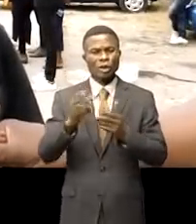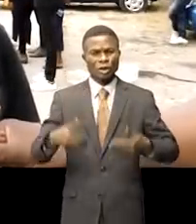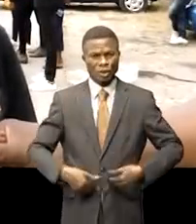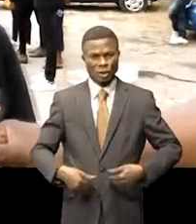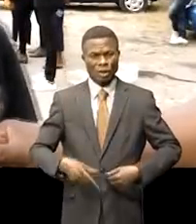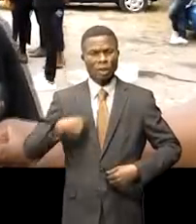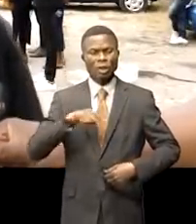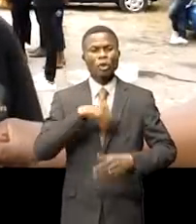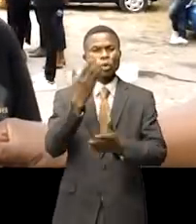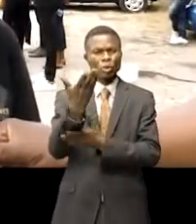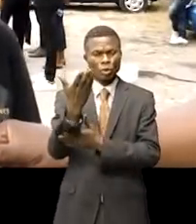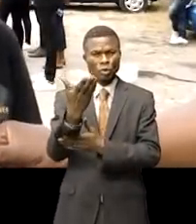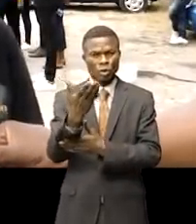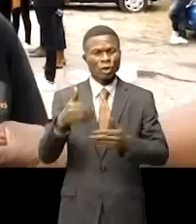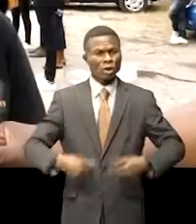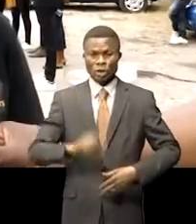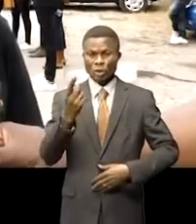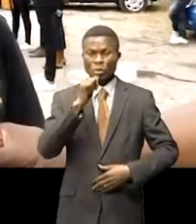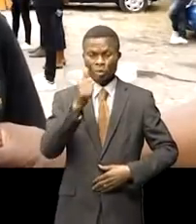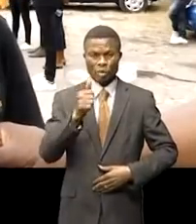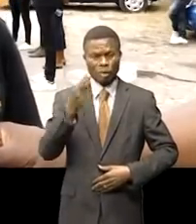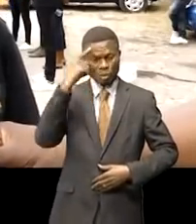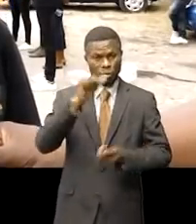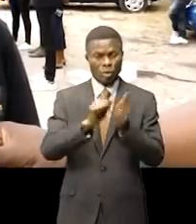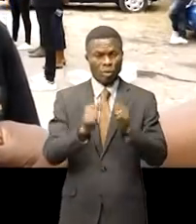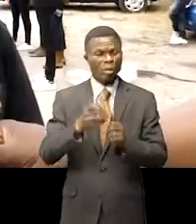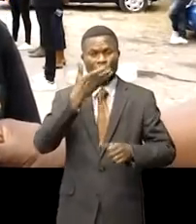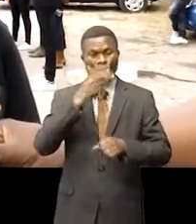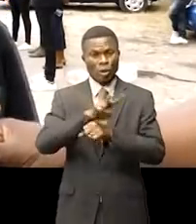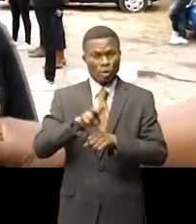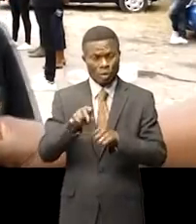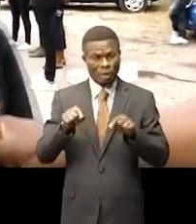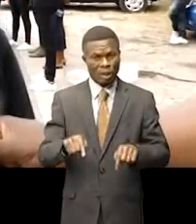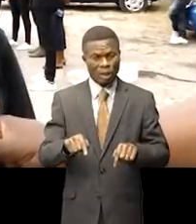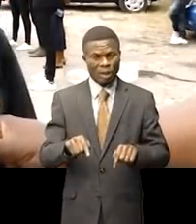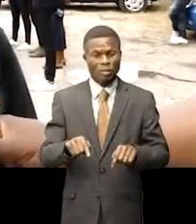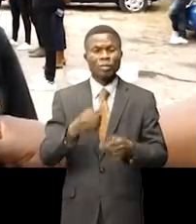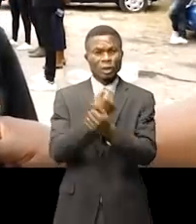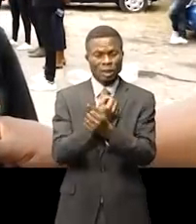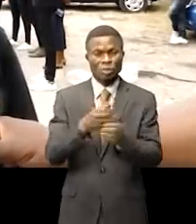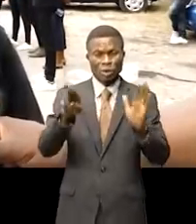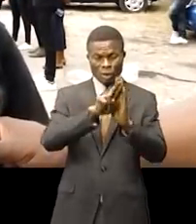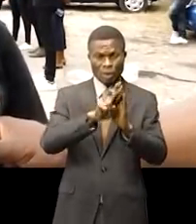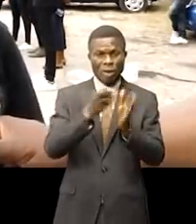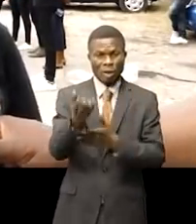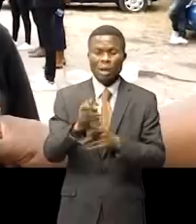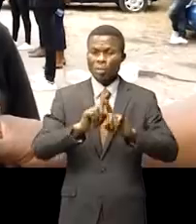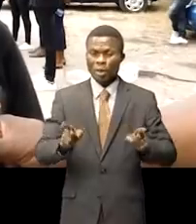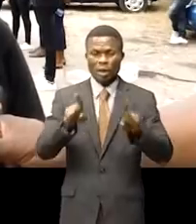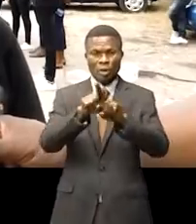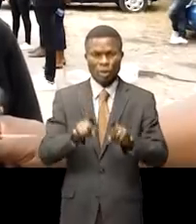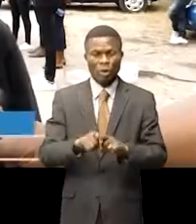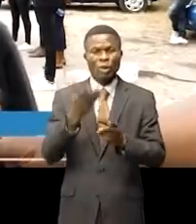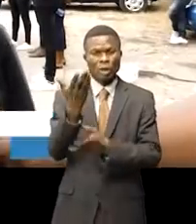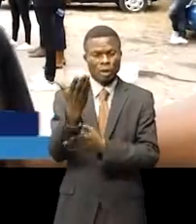interpellons non seulement la jeunesse par rapport à la pandémie actuelle de convives au respect des mesures barrières mais aussi